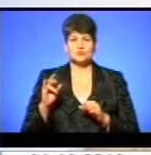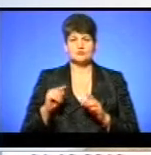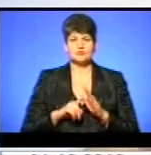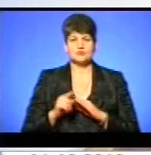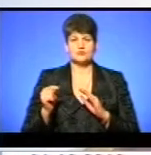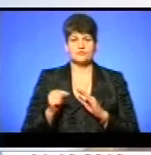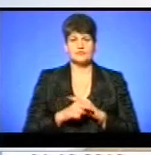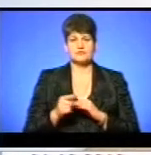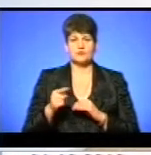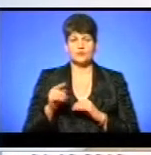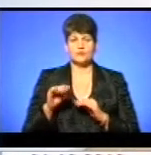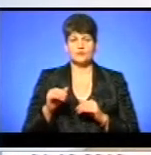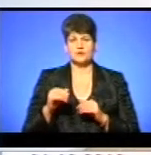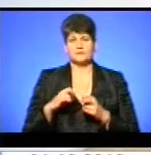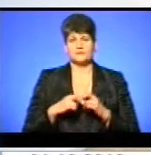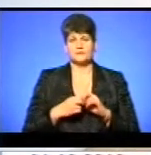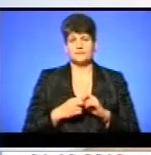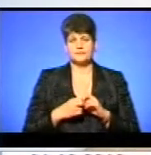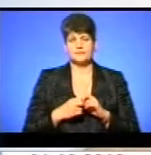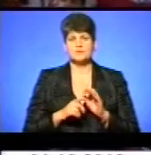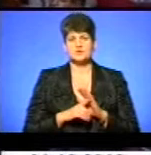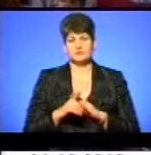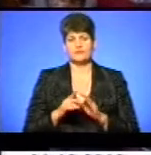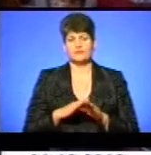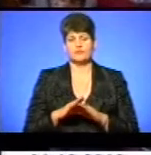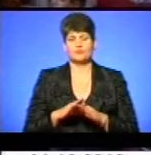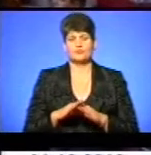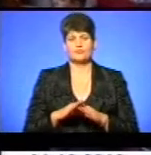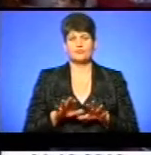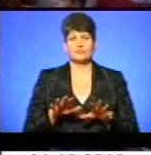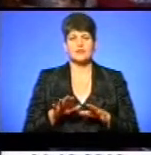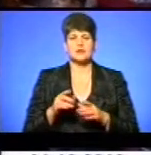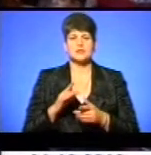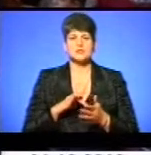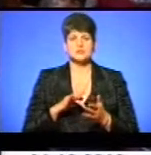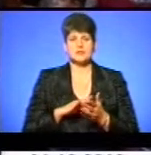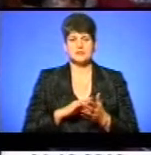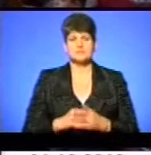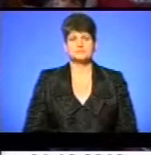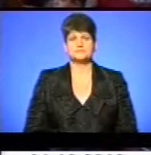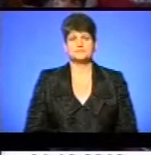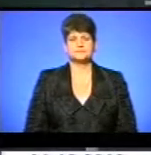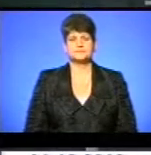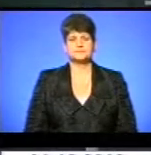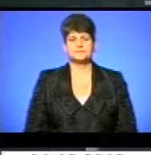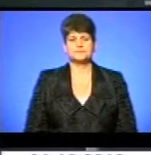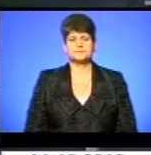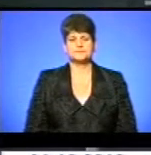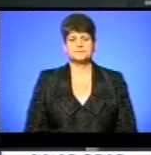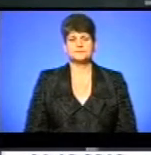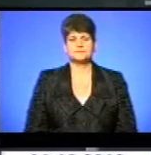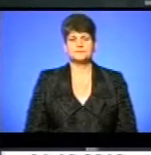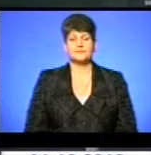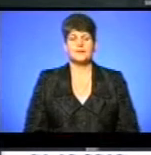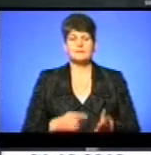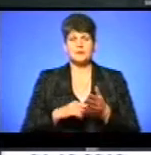потім в Станислав. Деякий час Тернопіль так виконував функції столиці. Марія Котенко, Андрій Прокопів, новини.